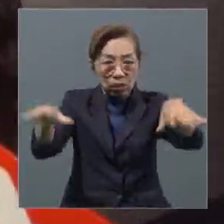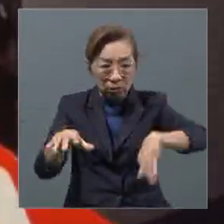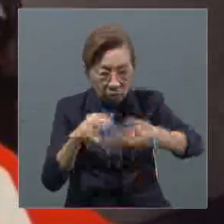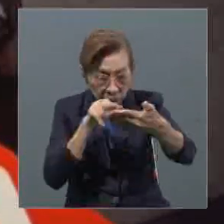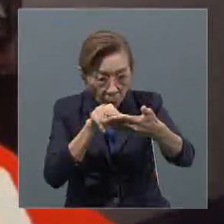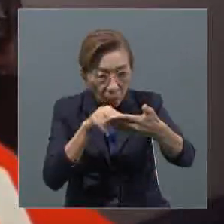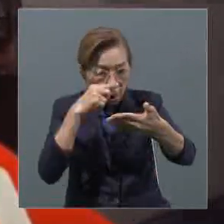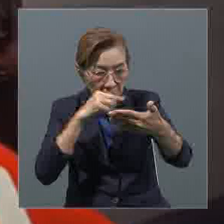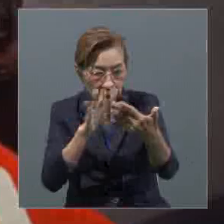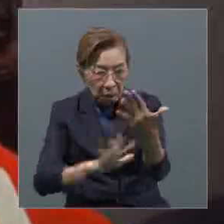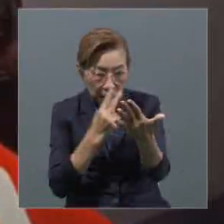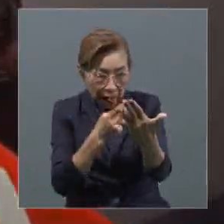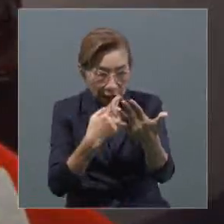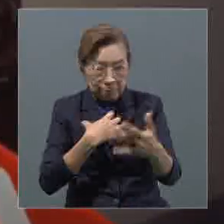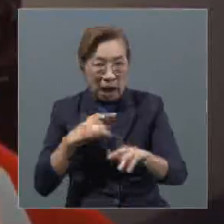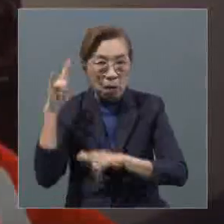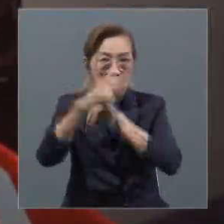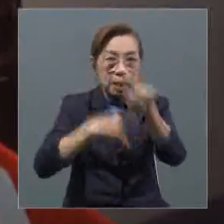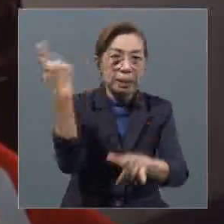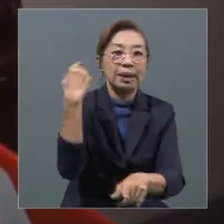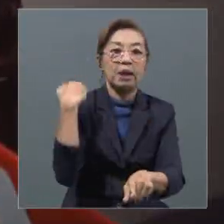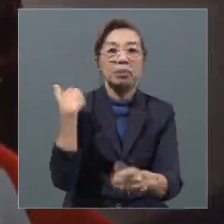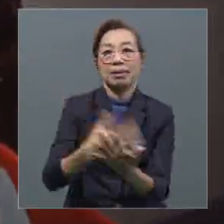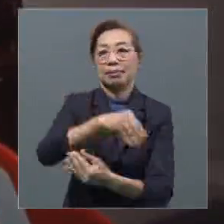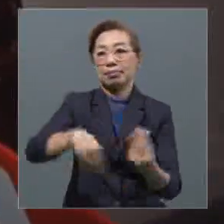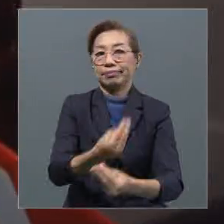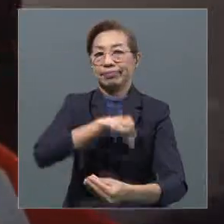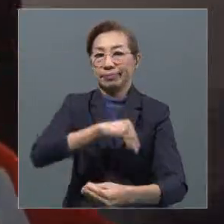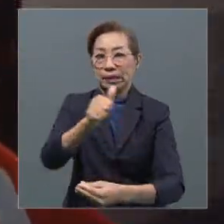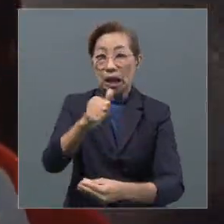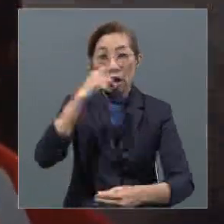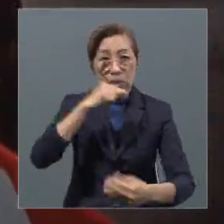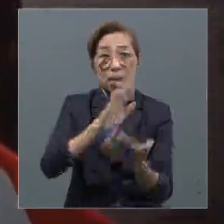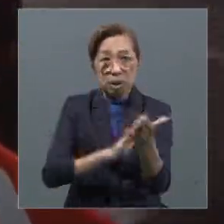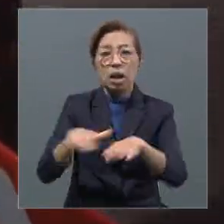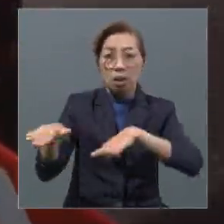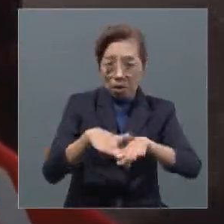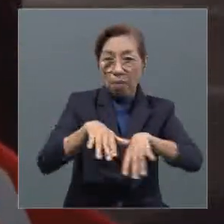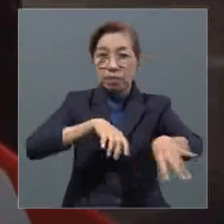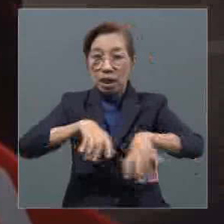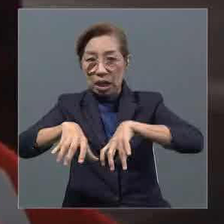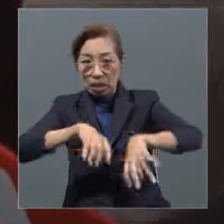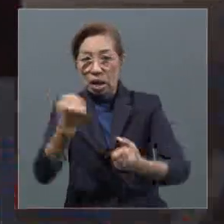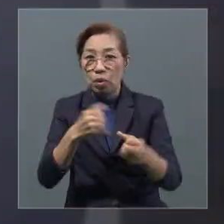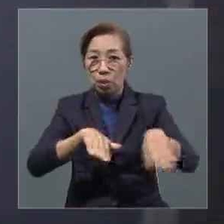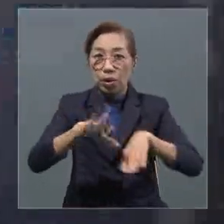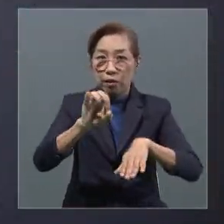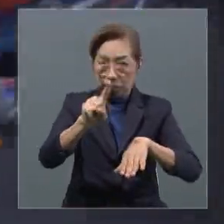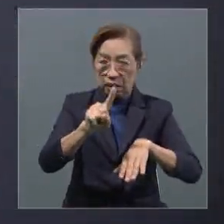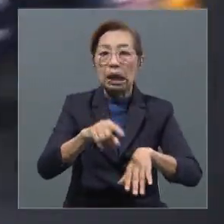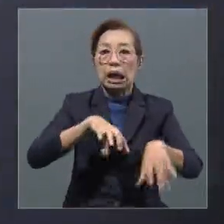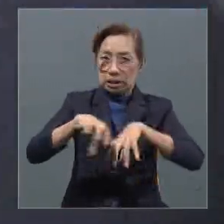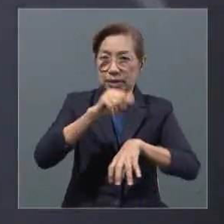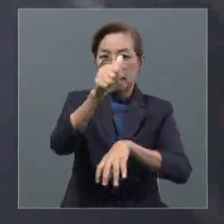ายได้ได้มากกว่านี้หลายเท่าตัวครับและไทยเองก็มีความพร้อมในทุกด้านที่จะเป็นเจ้าภาพในการจัดการแข่งขัน